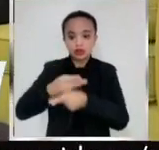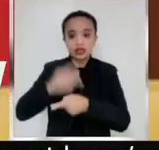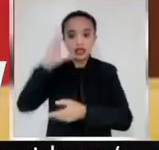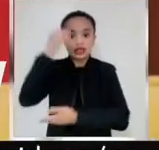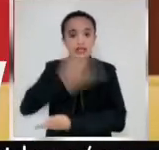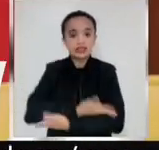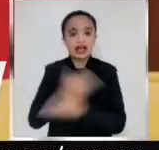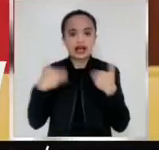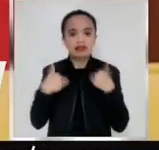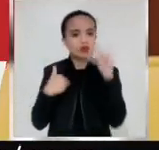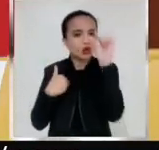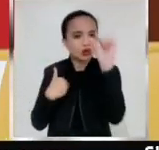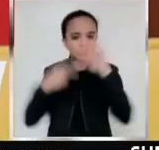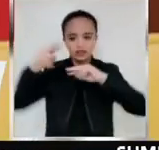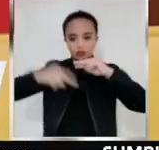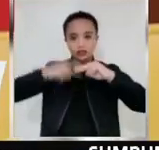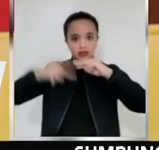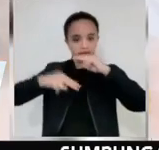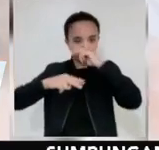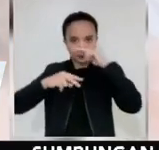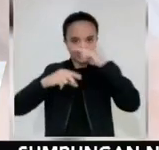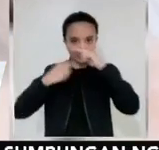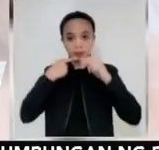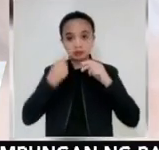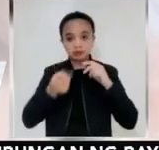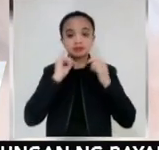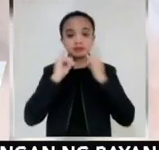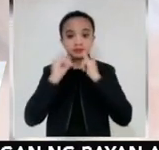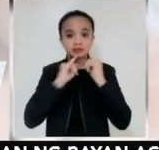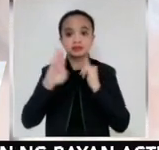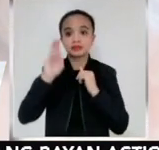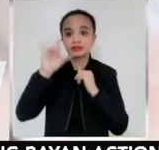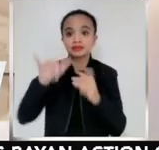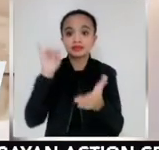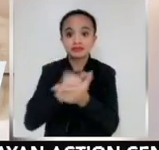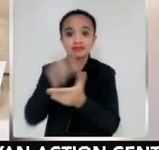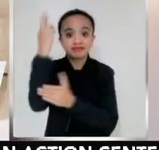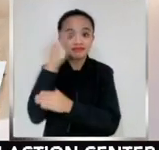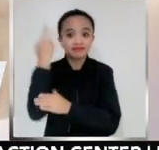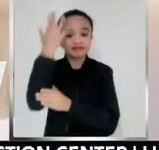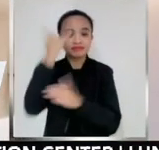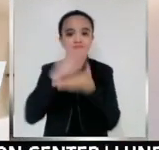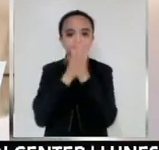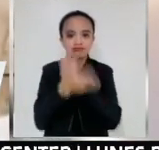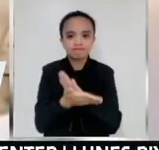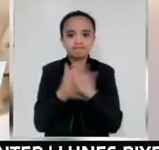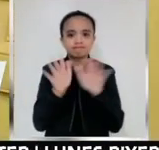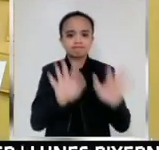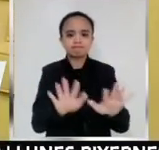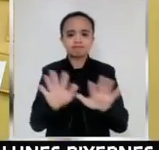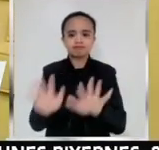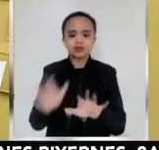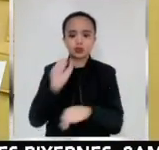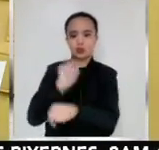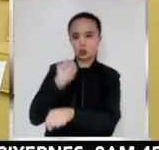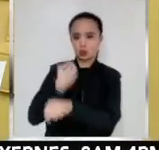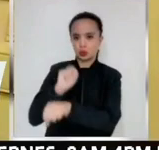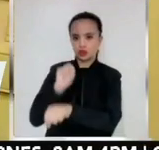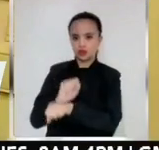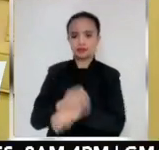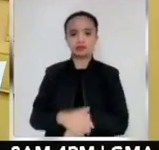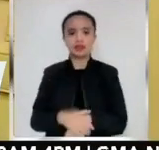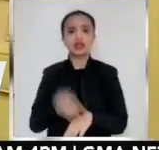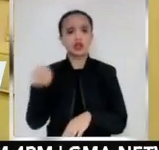niya sa Fast Talk with Boy Abunda, ito raw ang naging dahilan para mag-slow down siya sa pagtatrabaho. Tanggap na rin